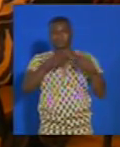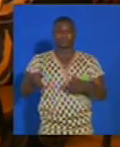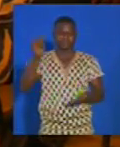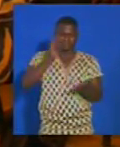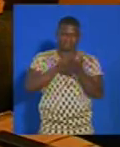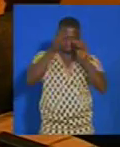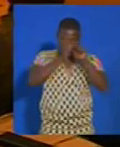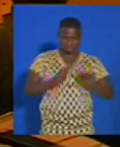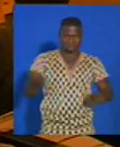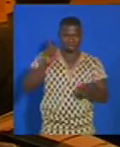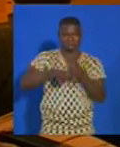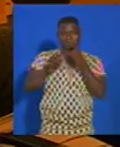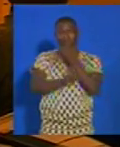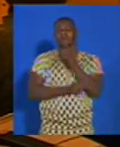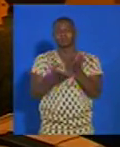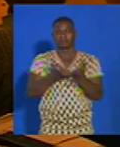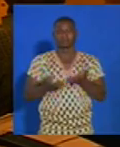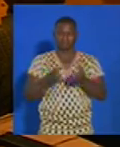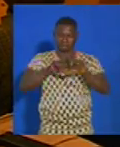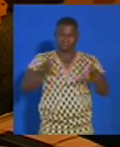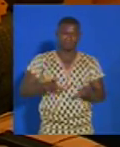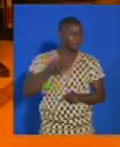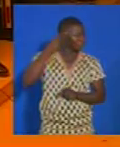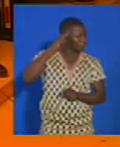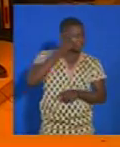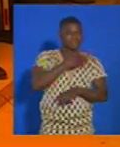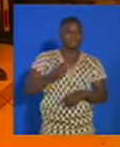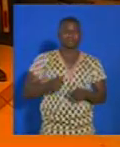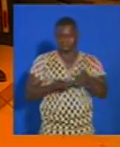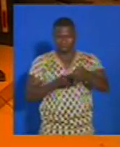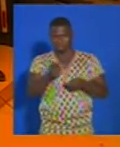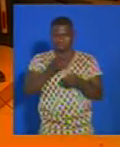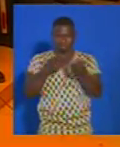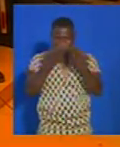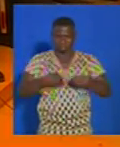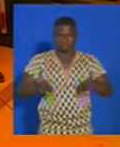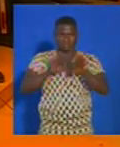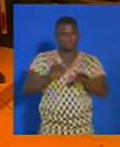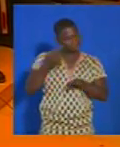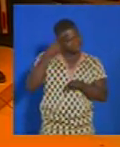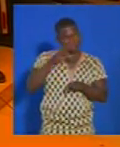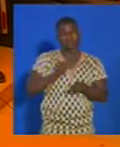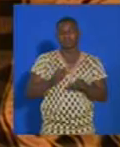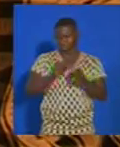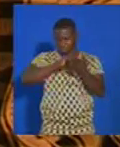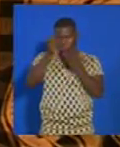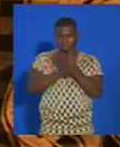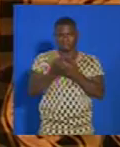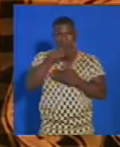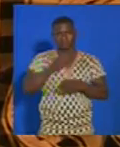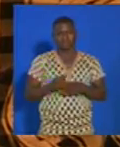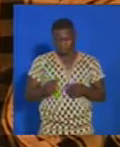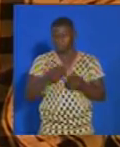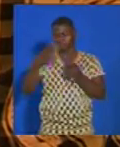de Gawa se veut donc un cadre de réflexion et d'échange approfondi sur des stratégies pérennes pour une mobilisation des ressources financières afin